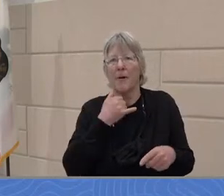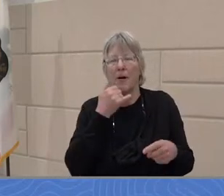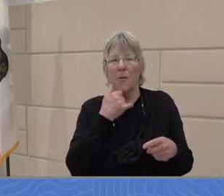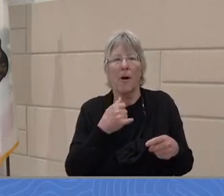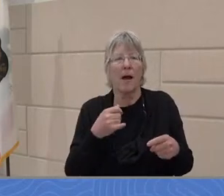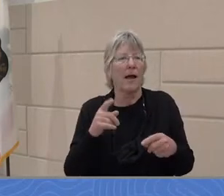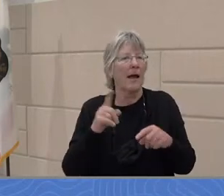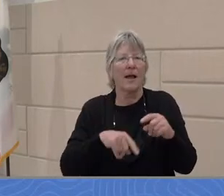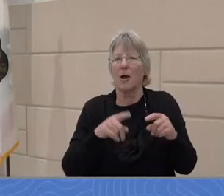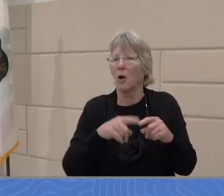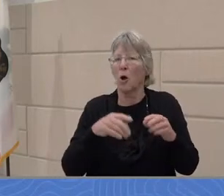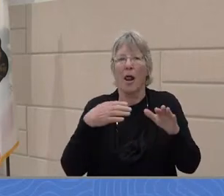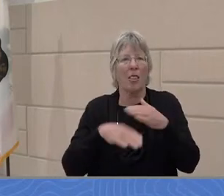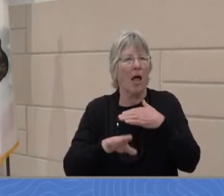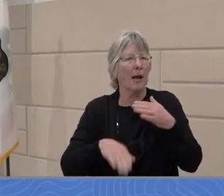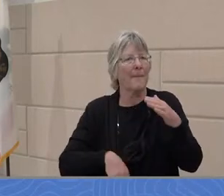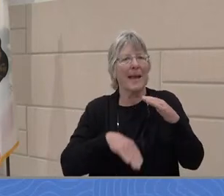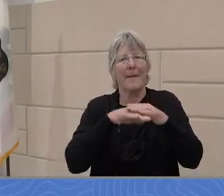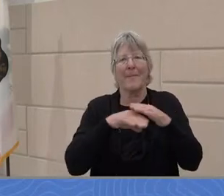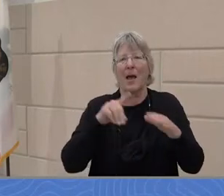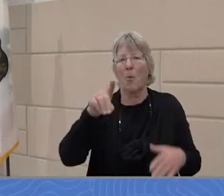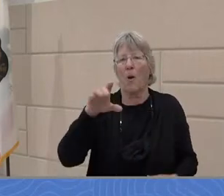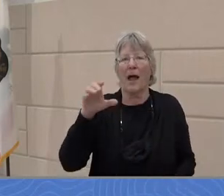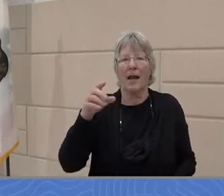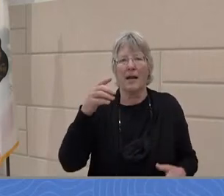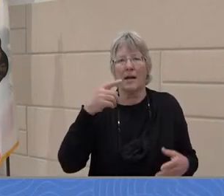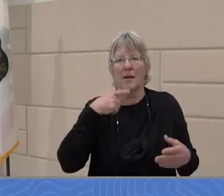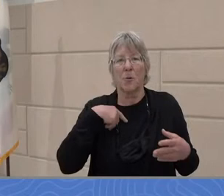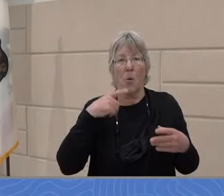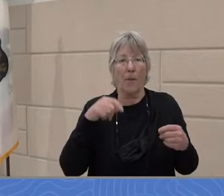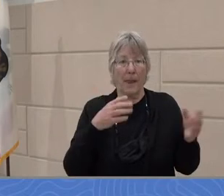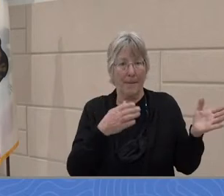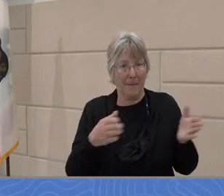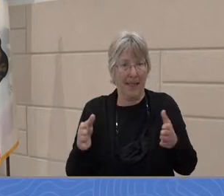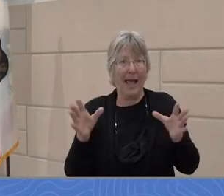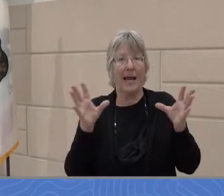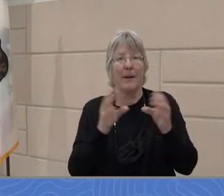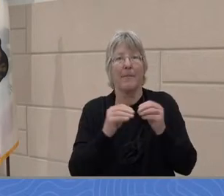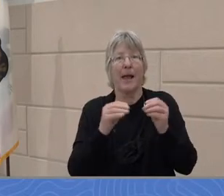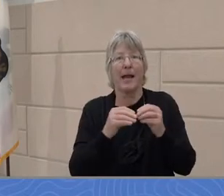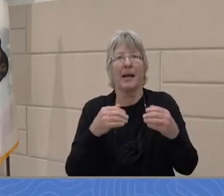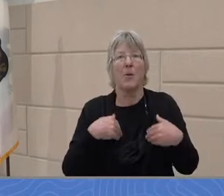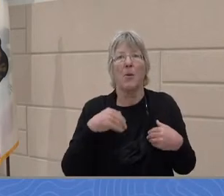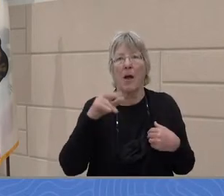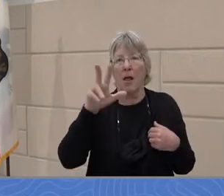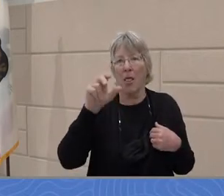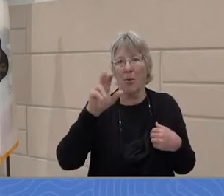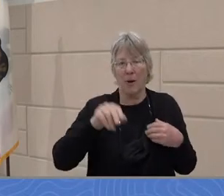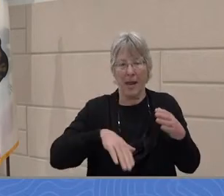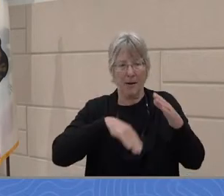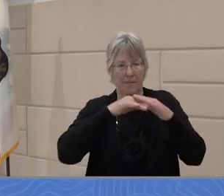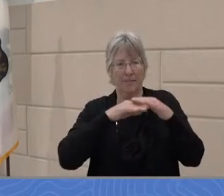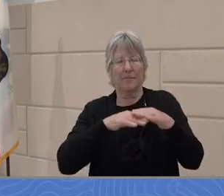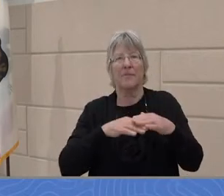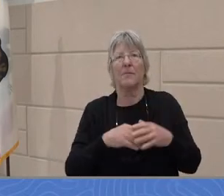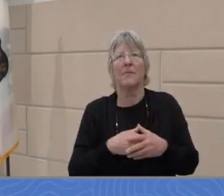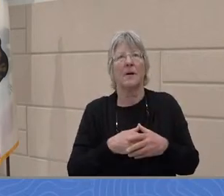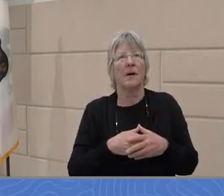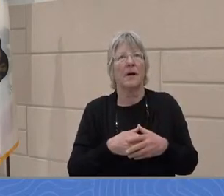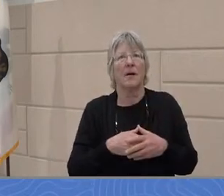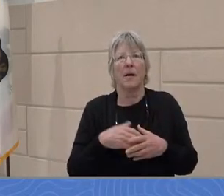ายมันอาหลอกโจตุขนงโจตุมเอตุขนงองประชุมได้บันดา